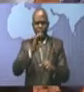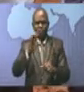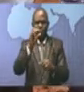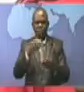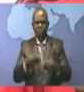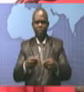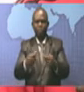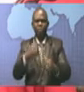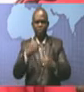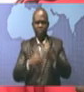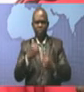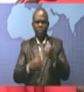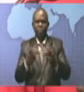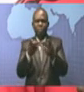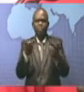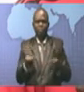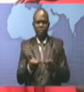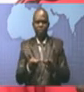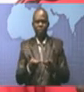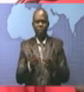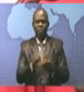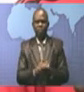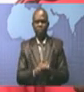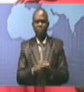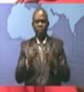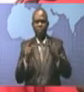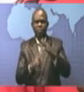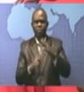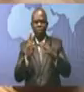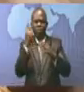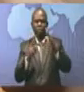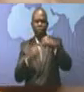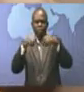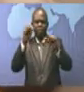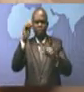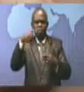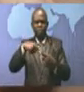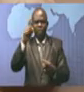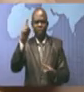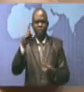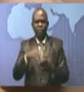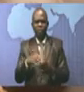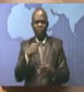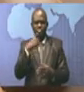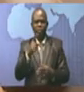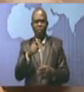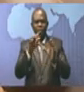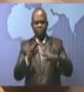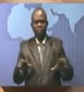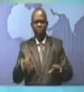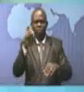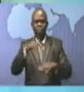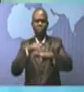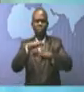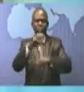tout en évitant des pots de vin. Fabrice Ngurunziza a saisi de l'occasion pour lancer un appel aux parents d'envoyer leurs enfants à l'école